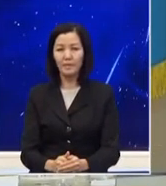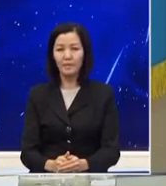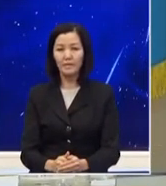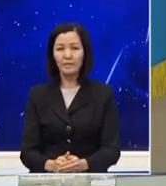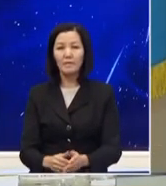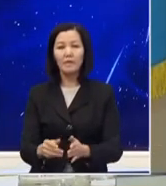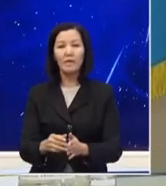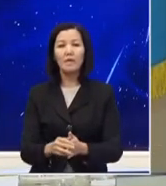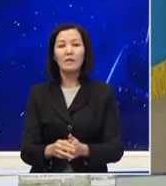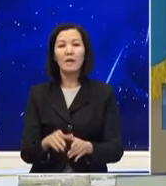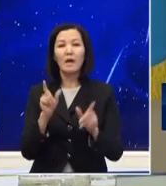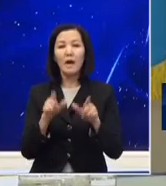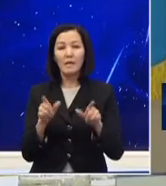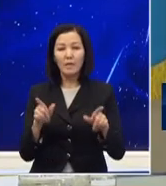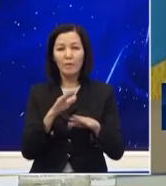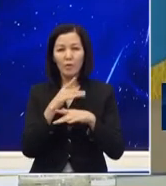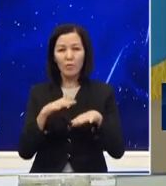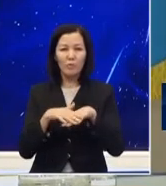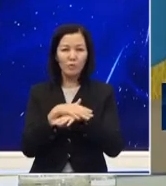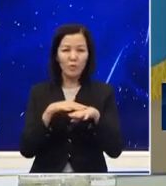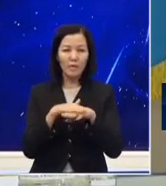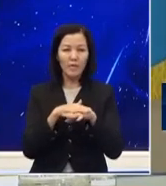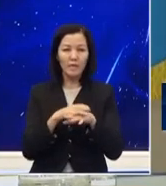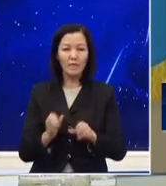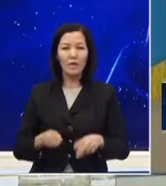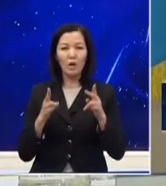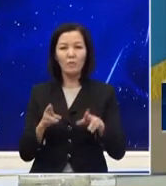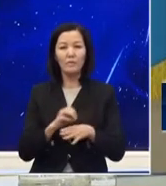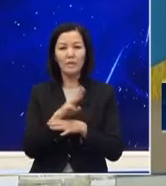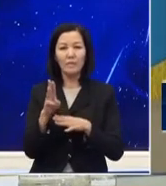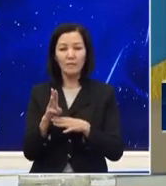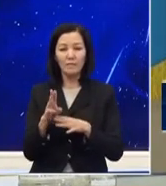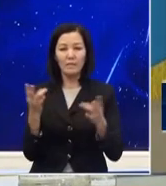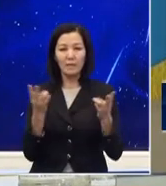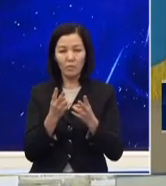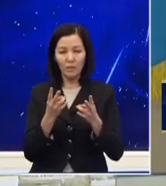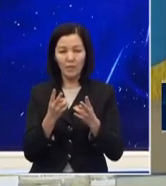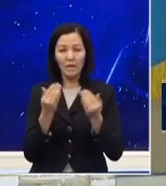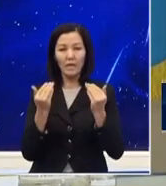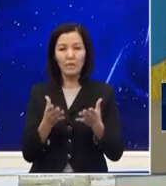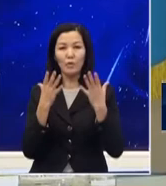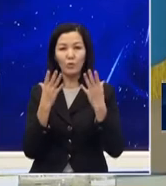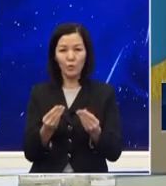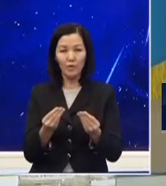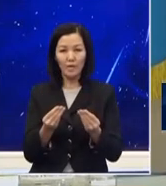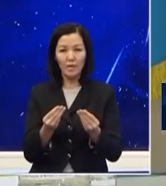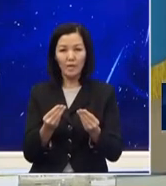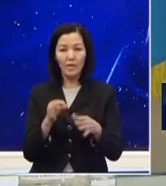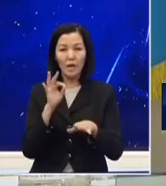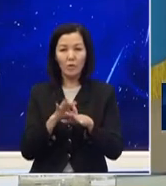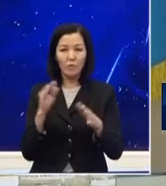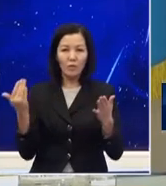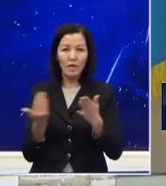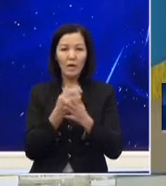Адамдар көп шоғырланатын жерлерде қауіпсіздікті қамтамасыз ету. Қазіргі таңда індеттің